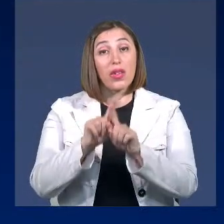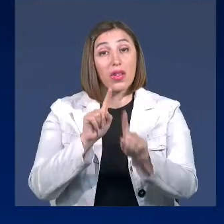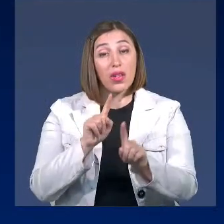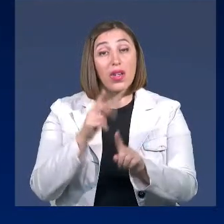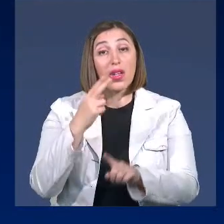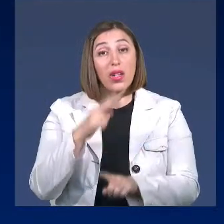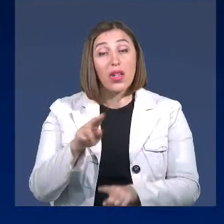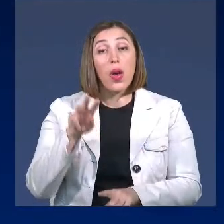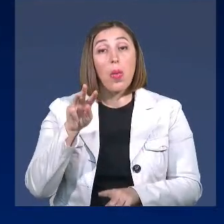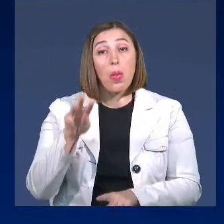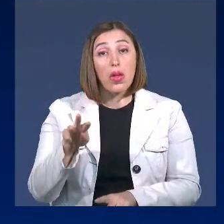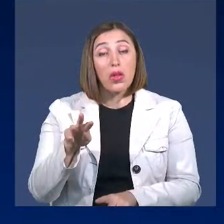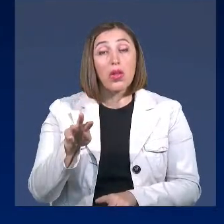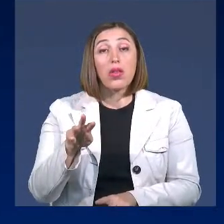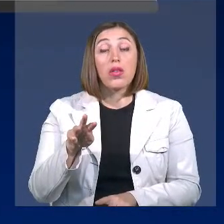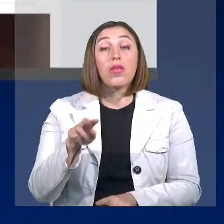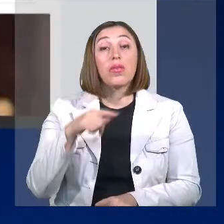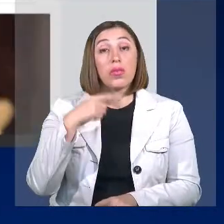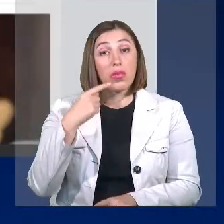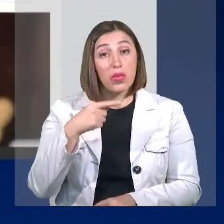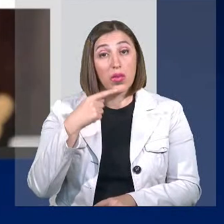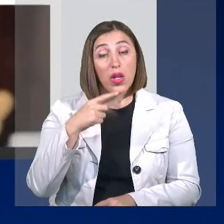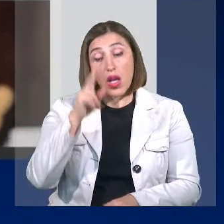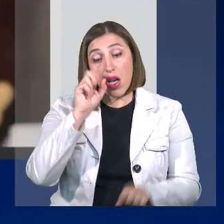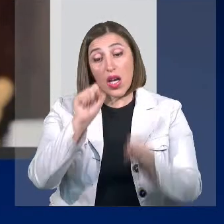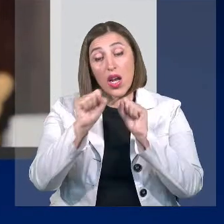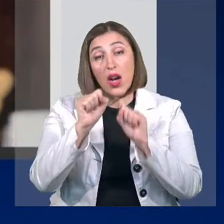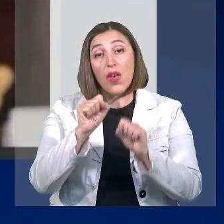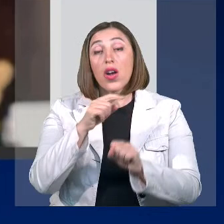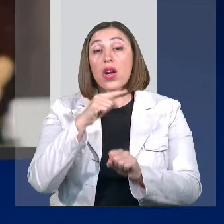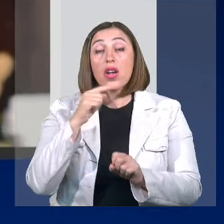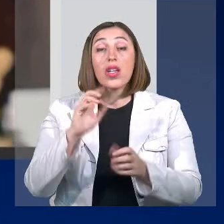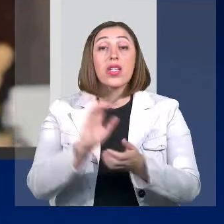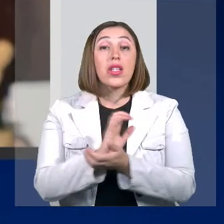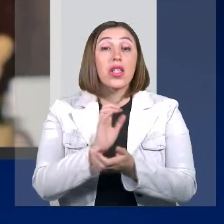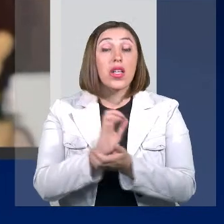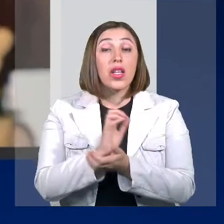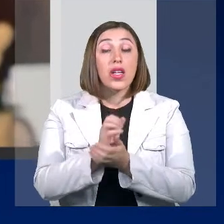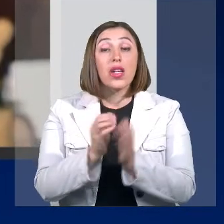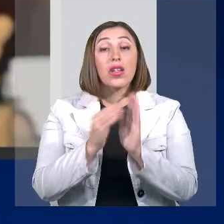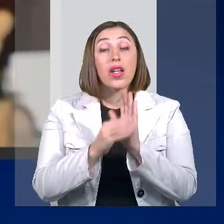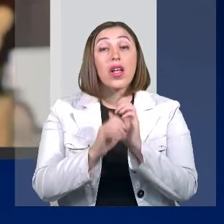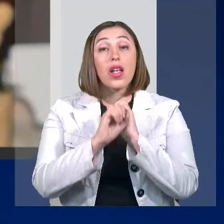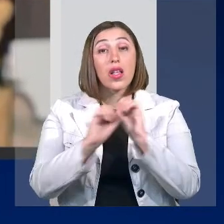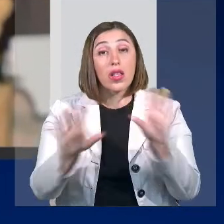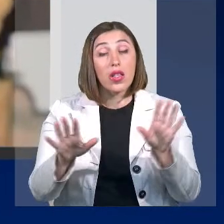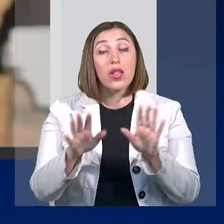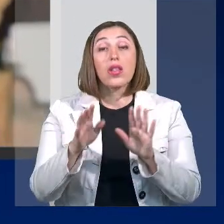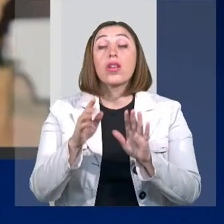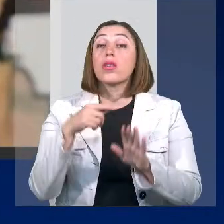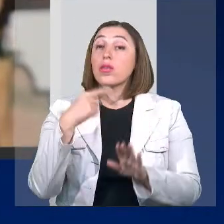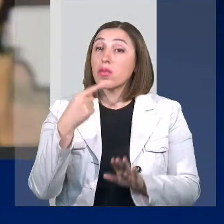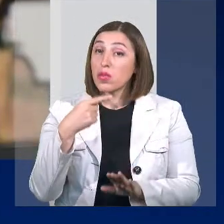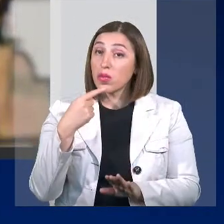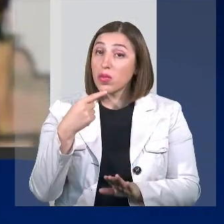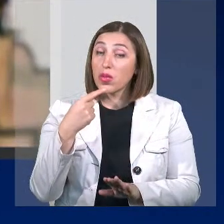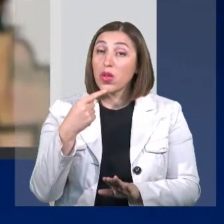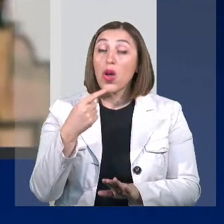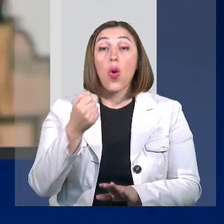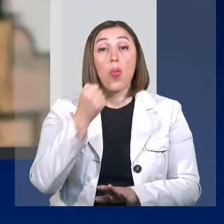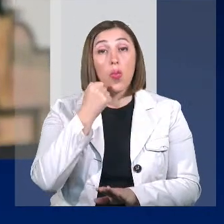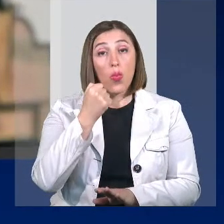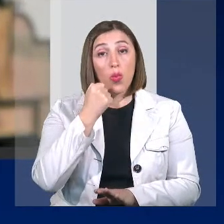Դմիտրի Մեդվեդևը ընդհակառակը կառավարական Ռոսիսկայ գազետայում հրապարակված ընդարձակ հոդվածում կտրուկ հայտարարել է,